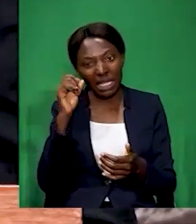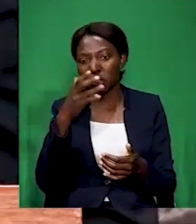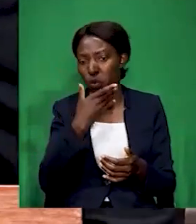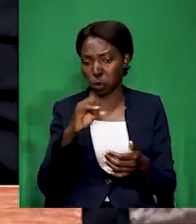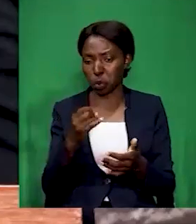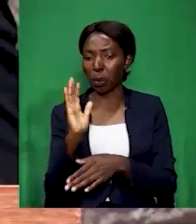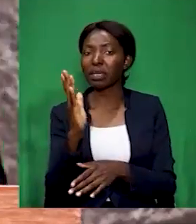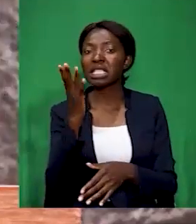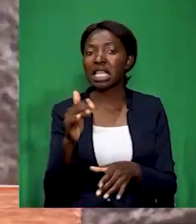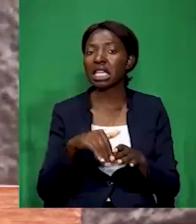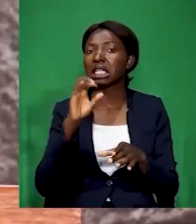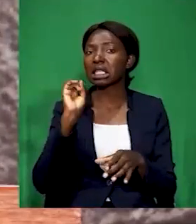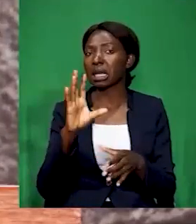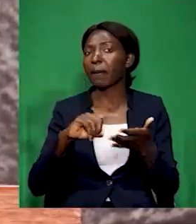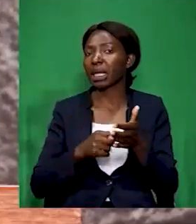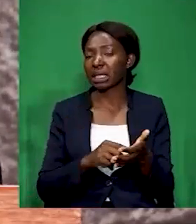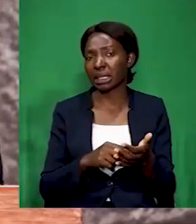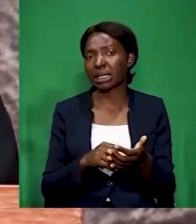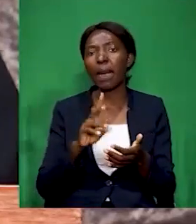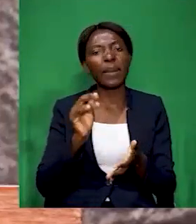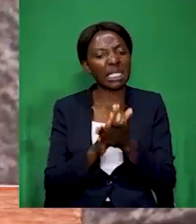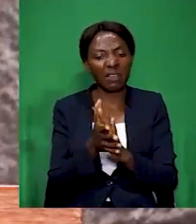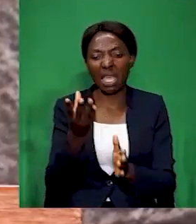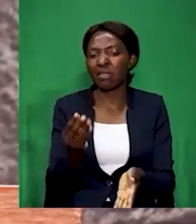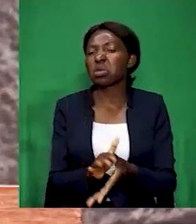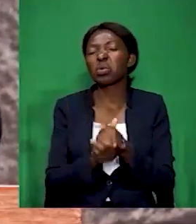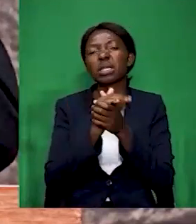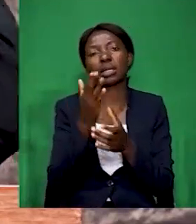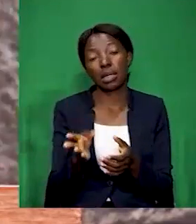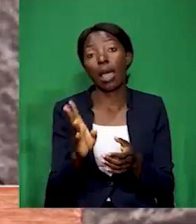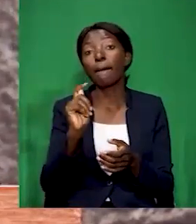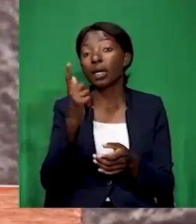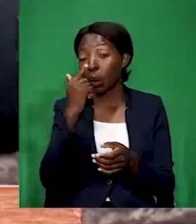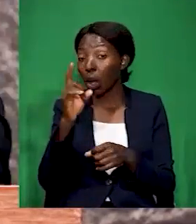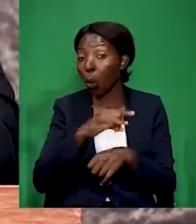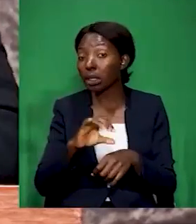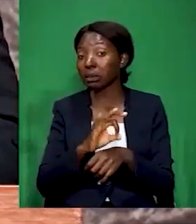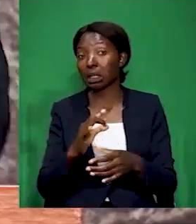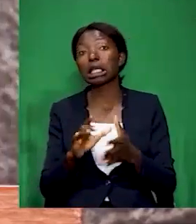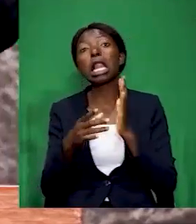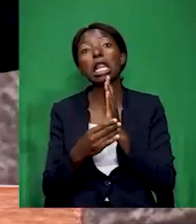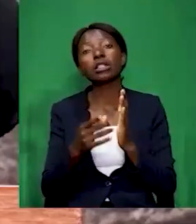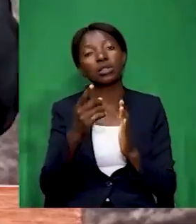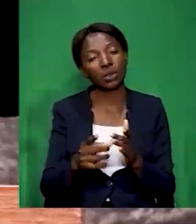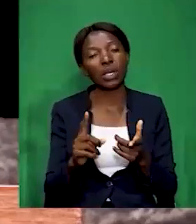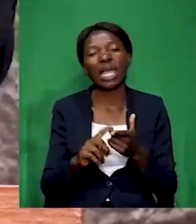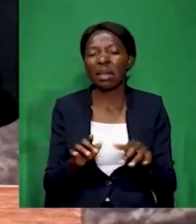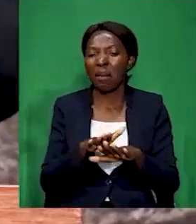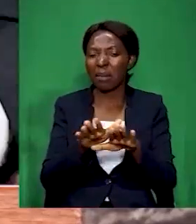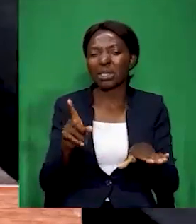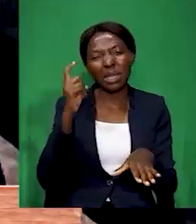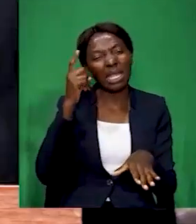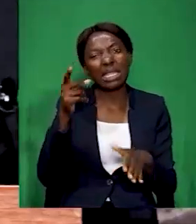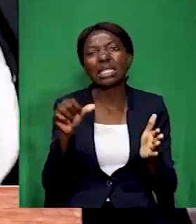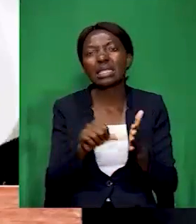Samaria. Iyo majuda aisajidza nani masamaria. Asikana mweya wamwari watungamira. Kunyange nzvimbo